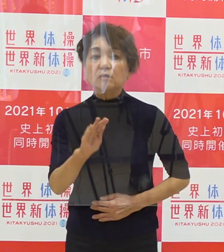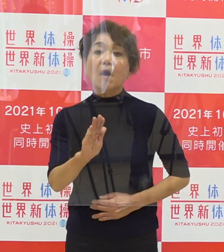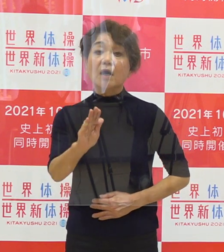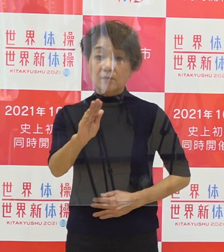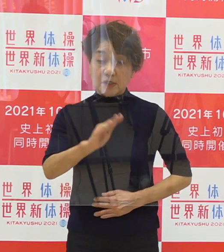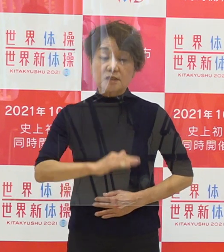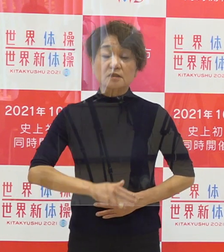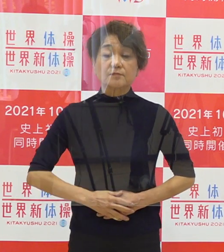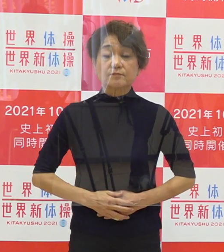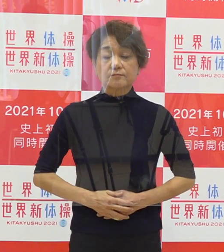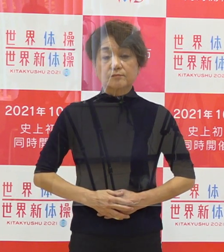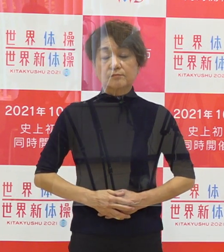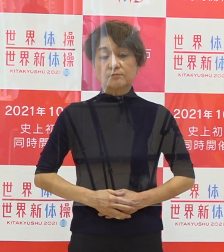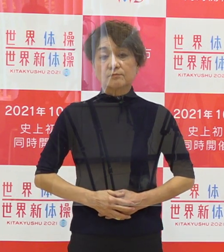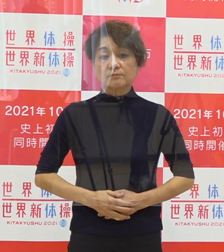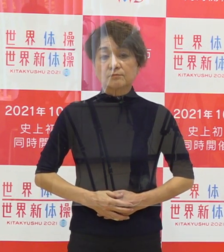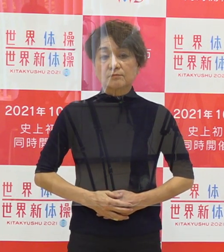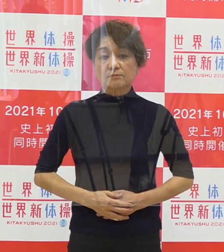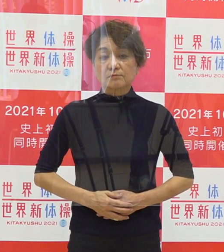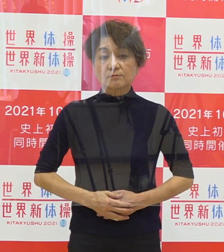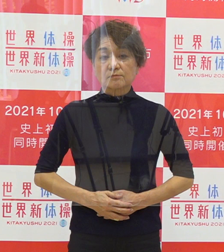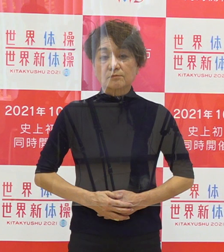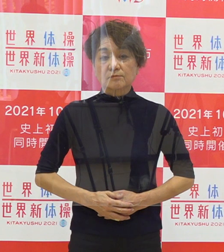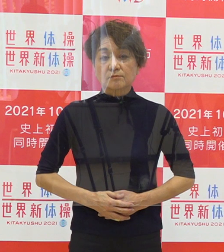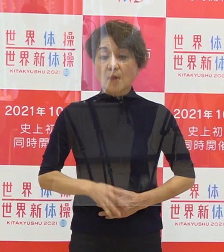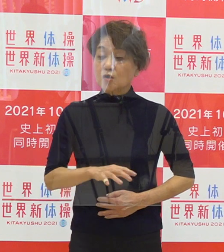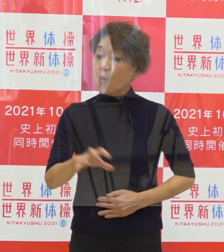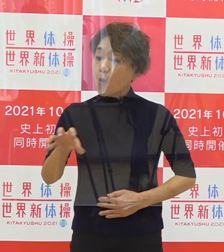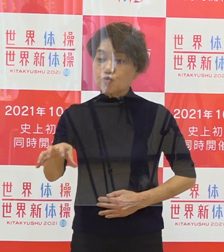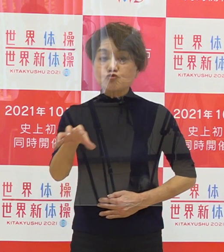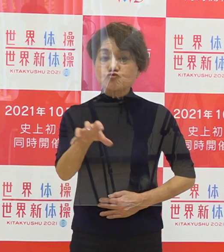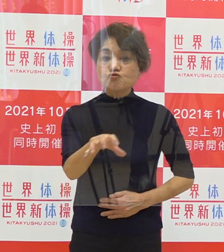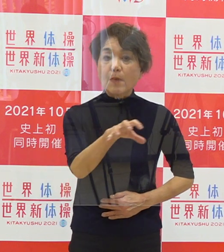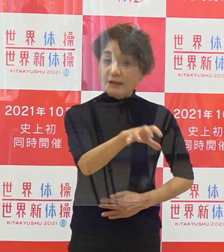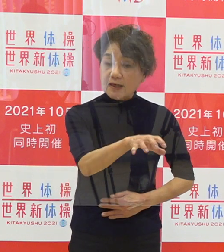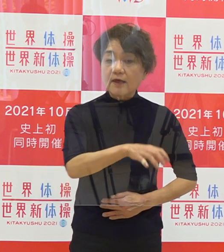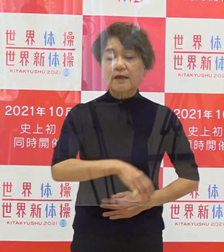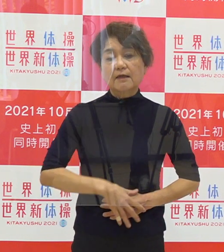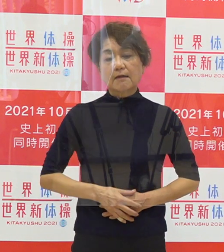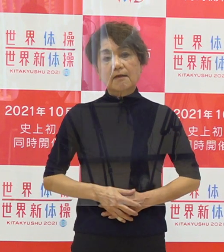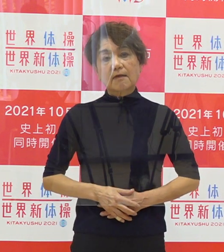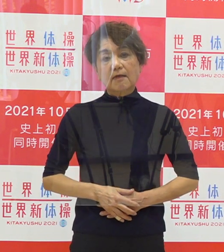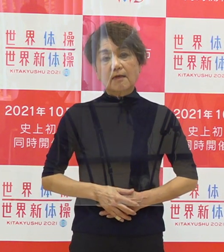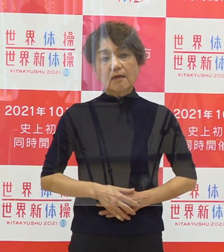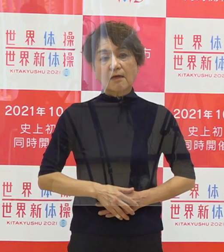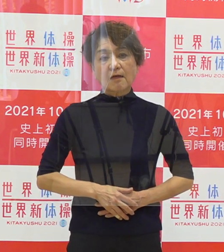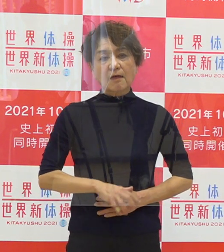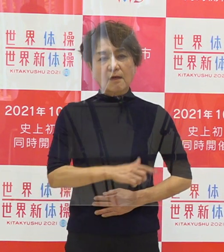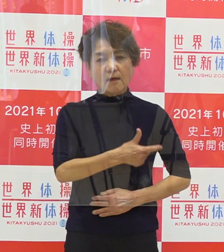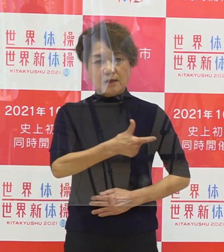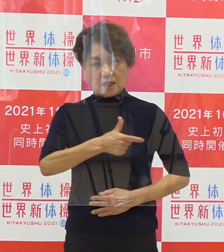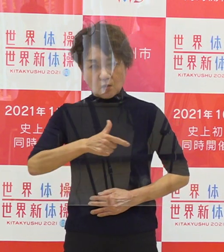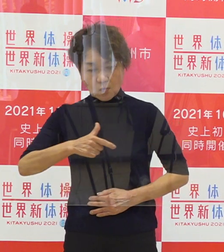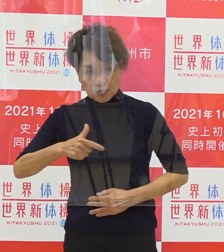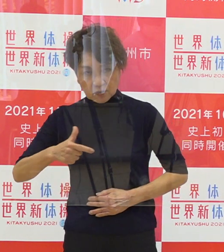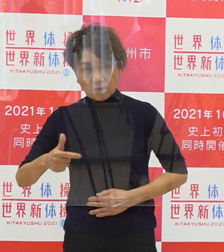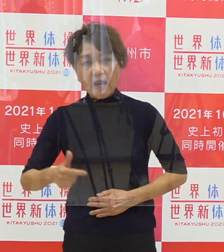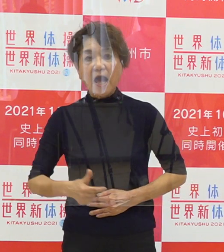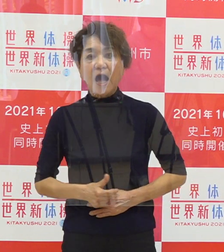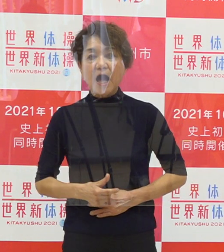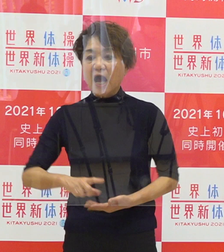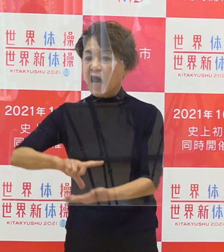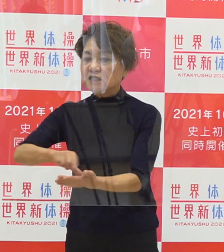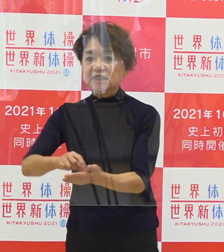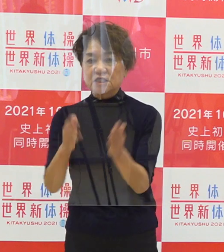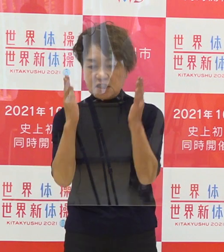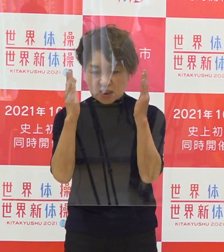ありますので、そういう席上で、この間のさまざまな地域